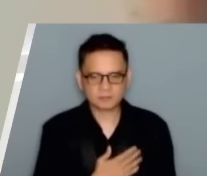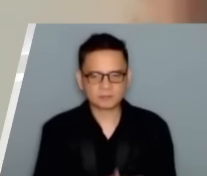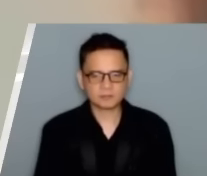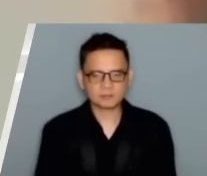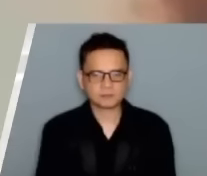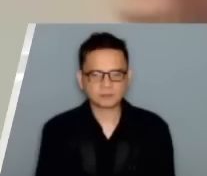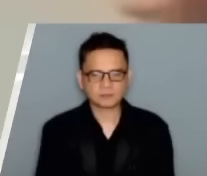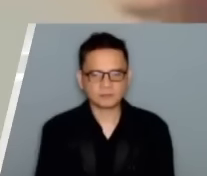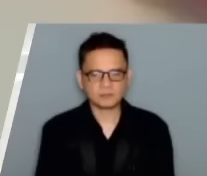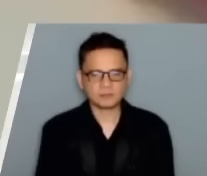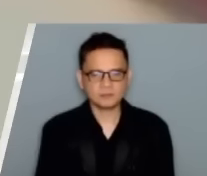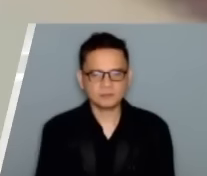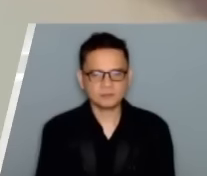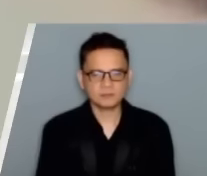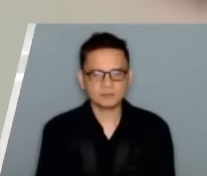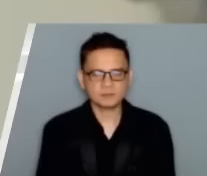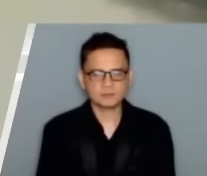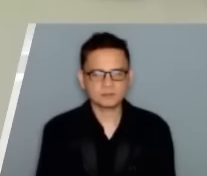integrated